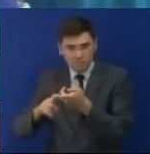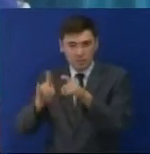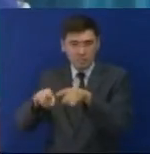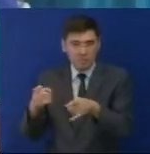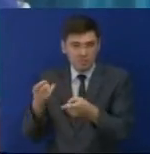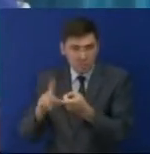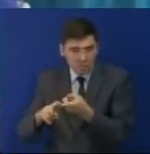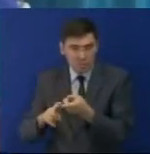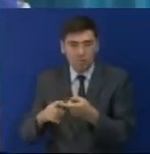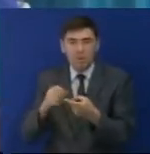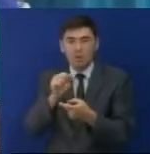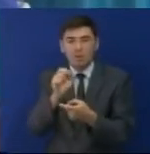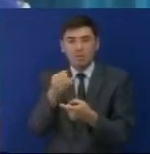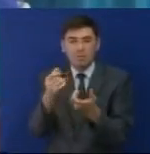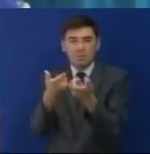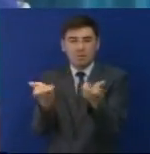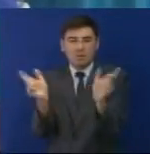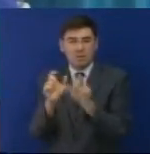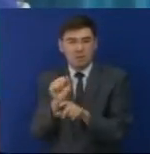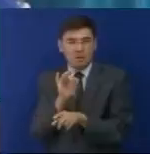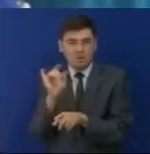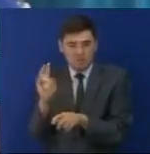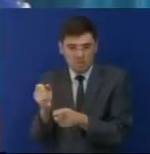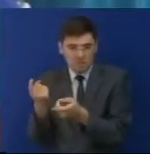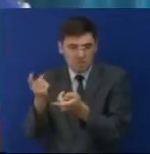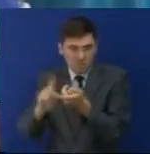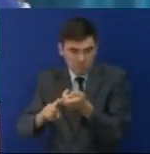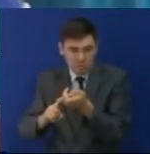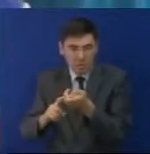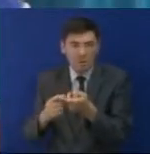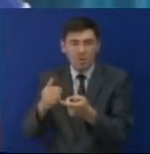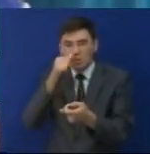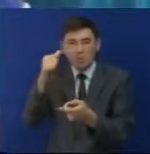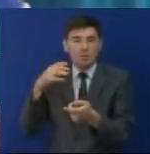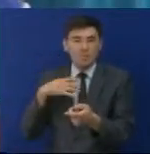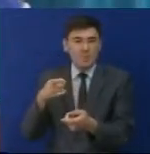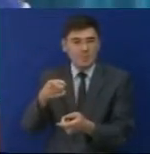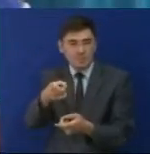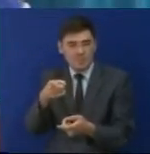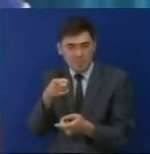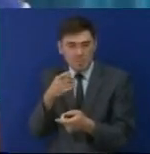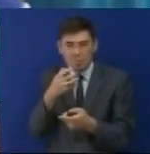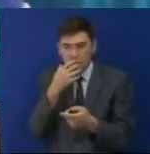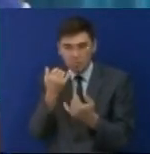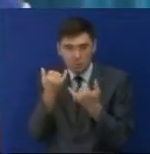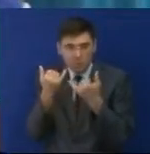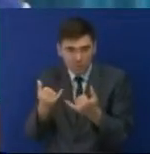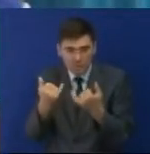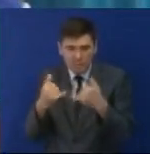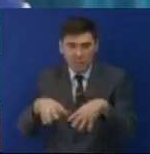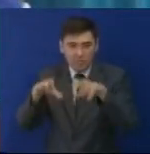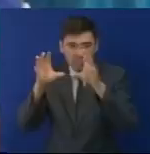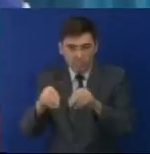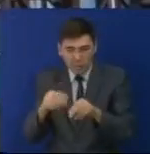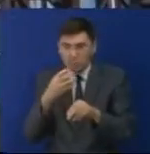қосылды. Бізде Абай аренасы соғылып жатыр. Сол Абай аренаның бірінші этажын былтыр қосқанбыз. Қазір енді Абай